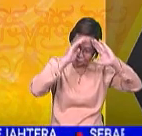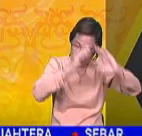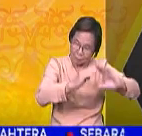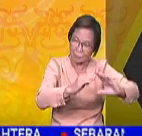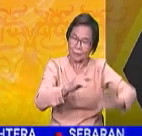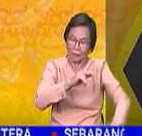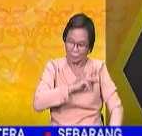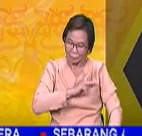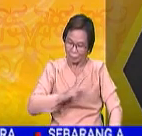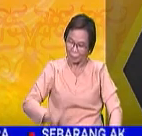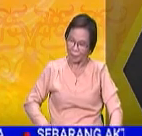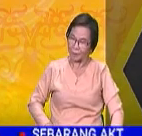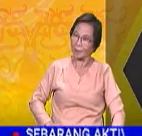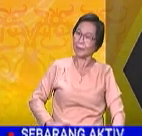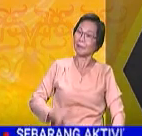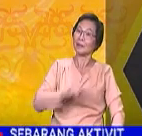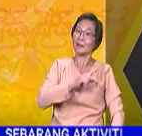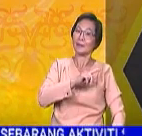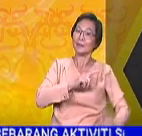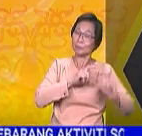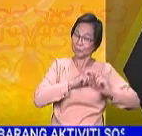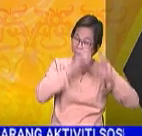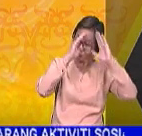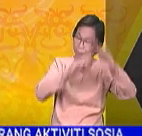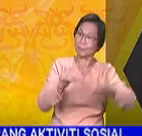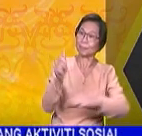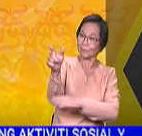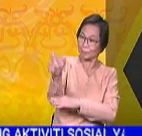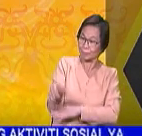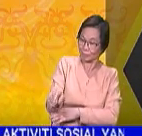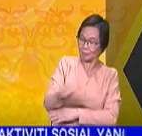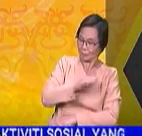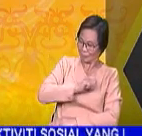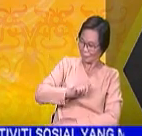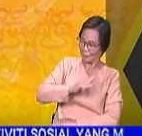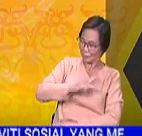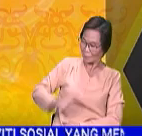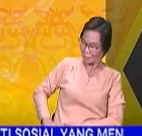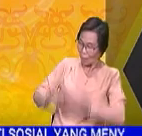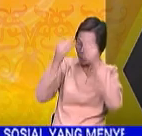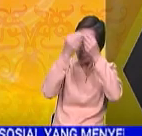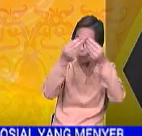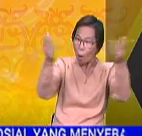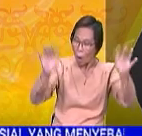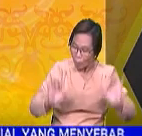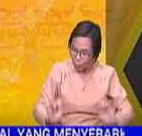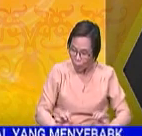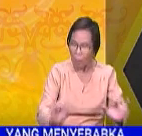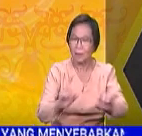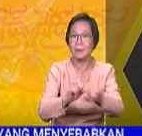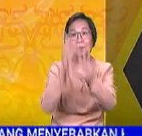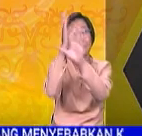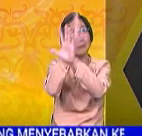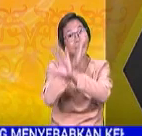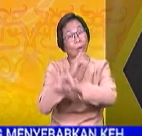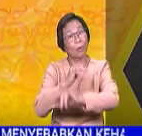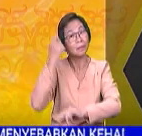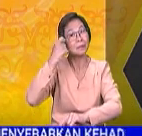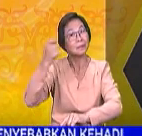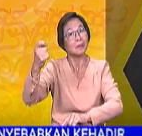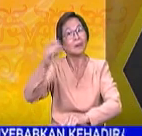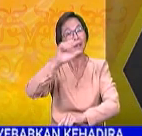autotune Abdullah biaya tudinal Mustafa bilas Oh yang mengikhtisarkan proklamasi darurat di negeri serawa